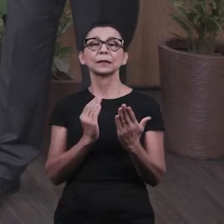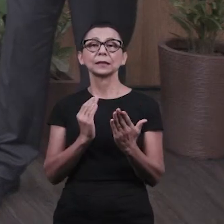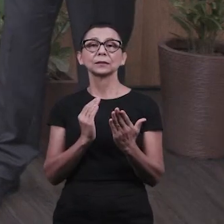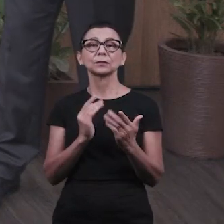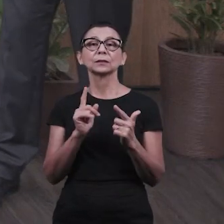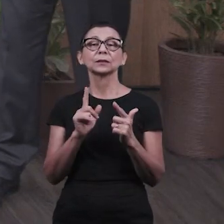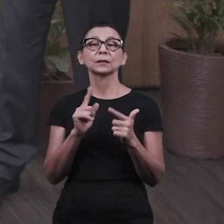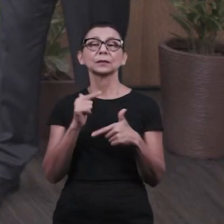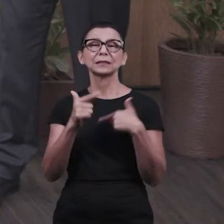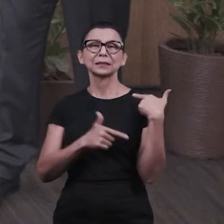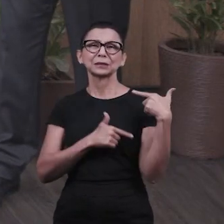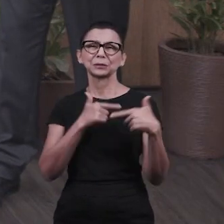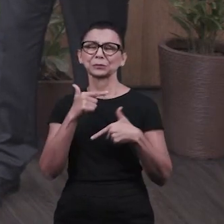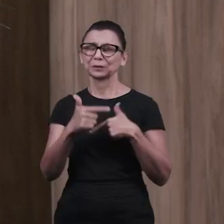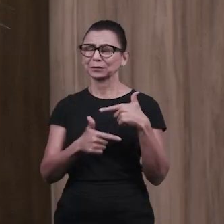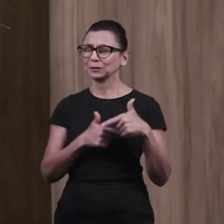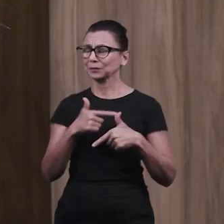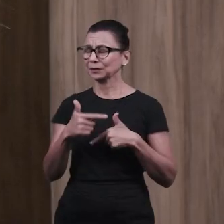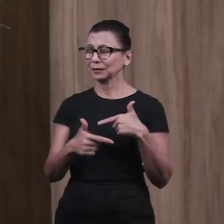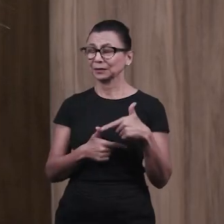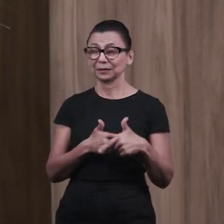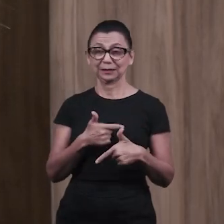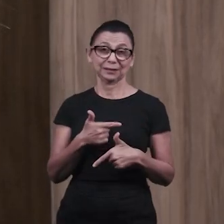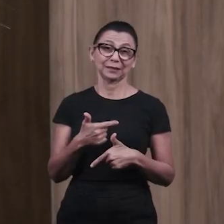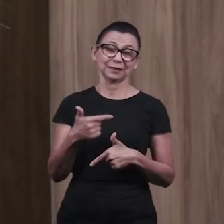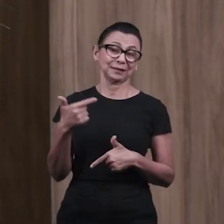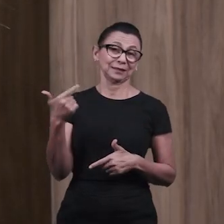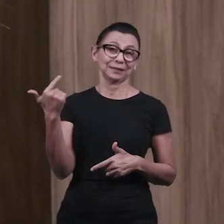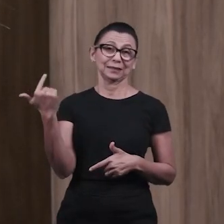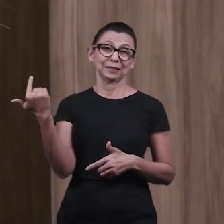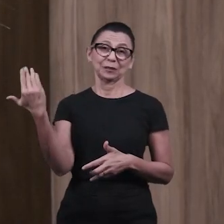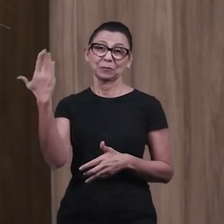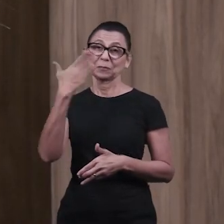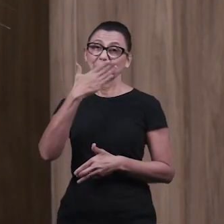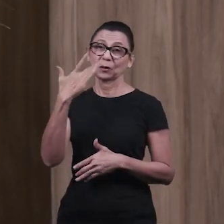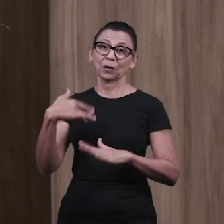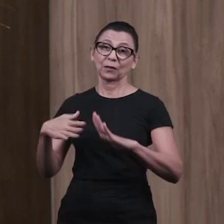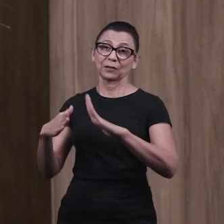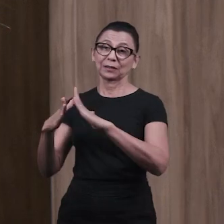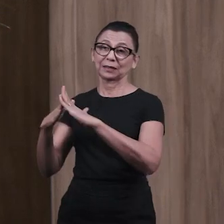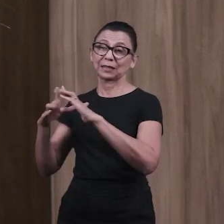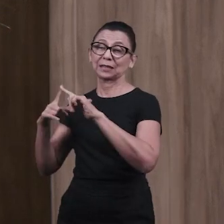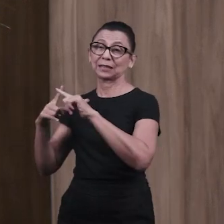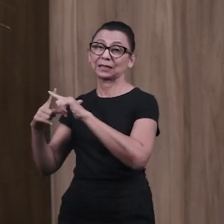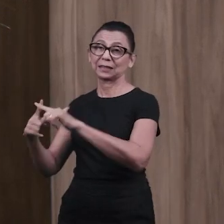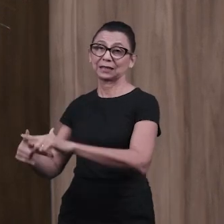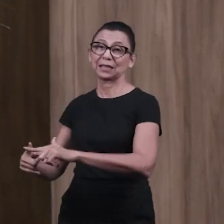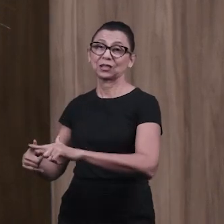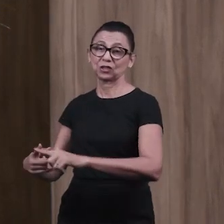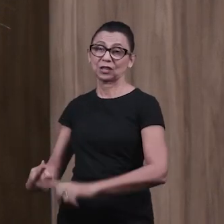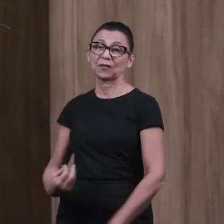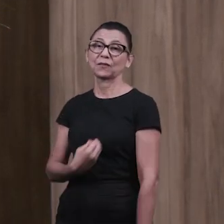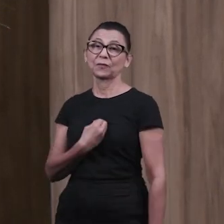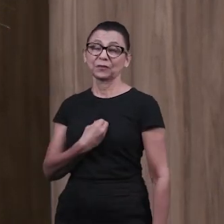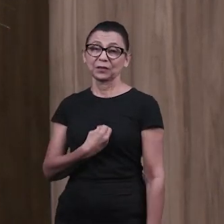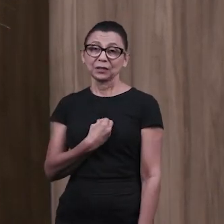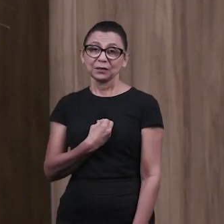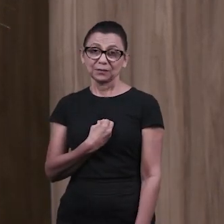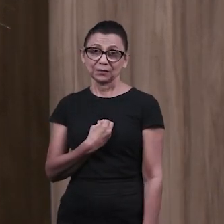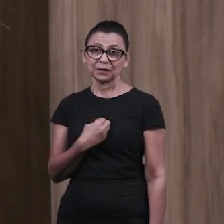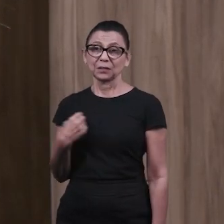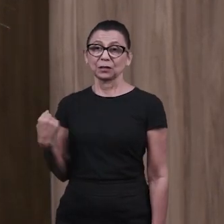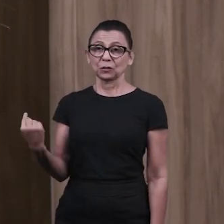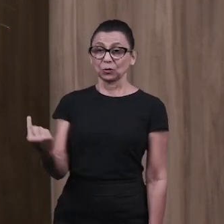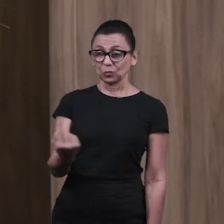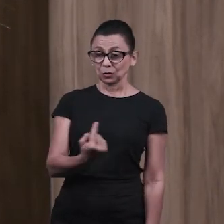que l'Église a fait face, les luttes que l'Église fait face, que nous faisons face en tant que membres de l'Église du